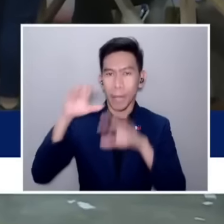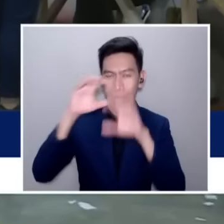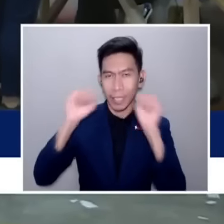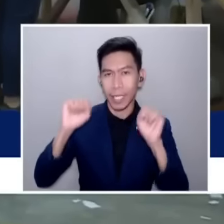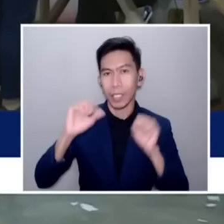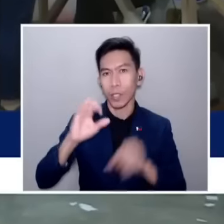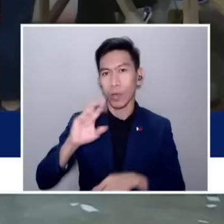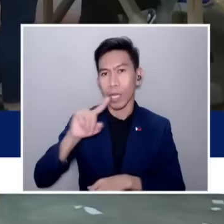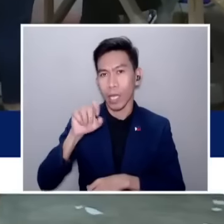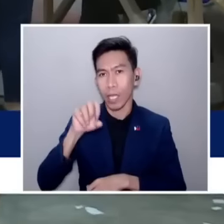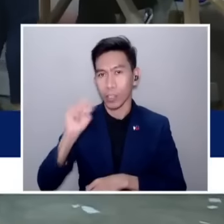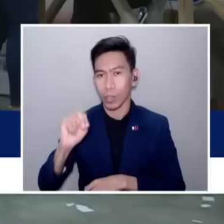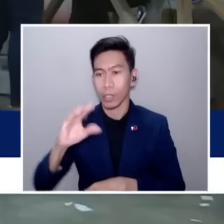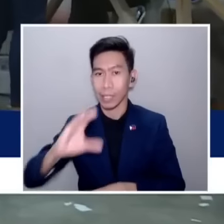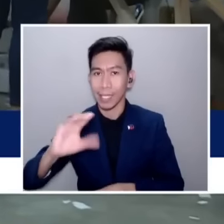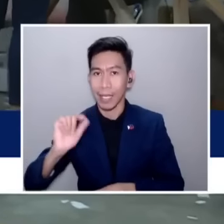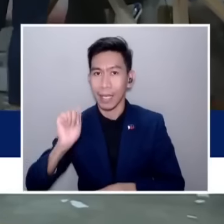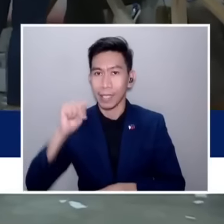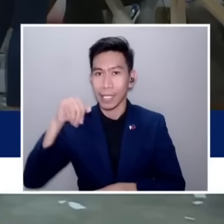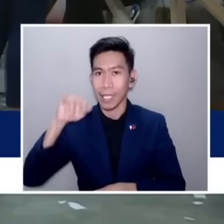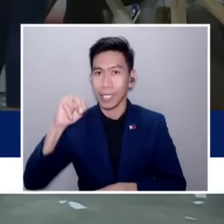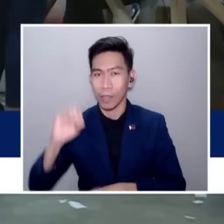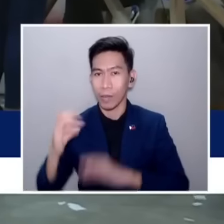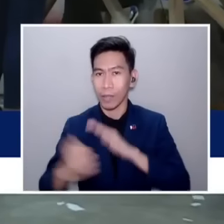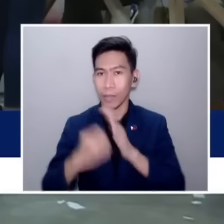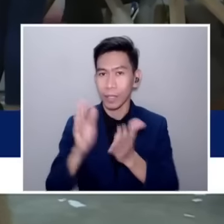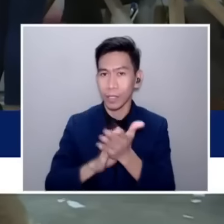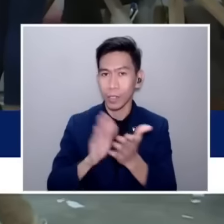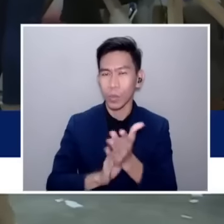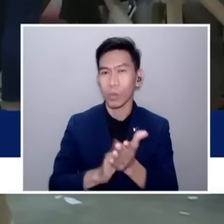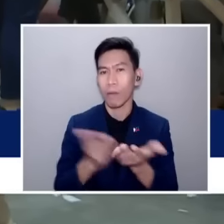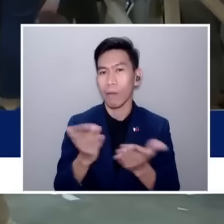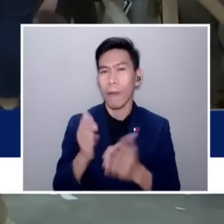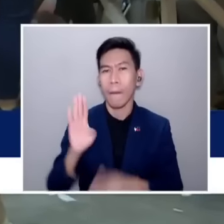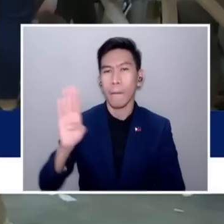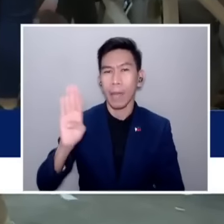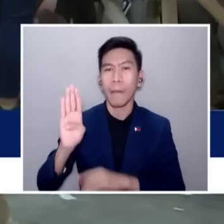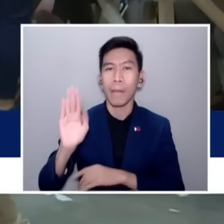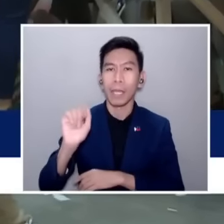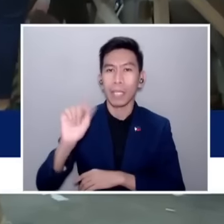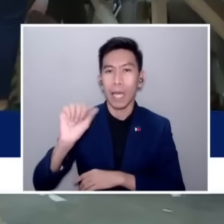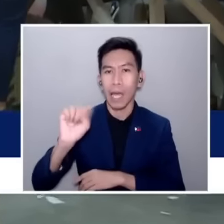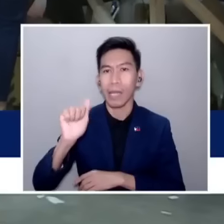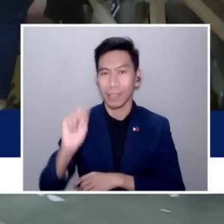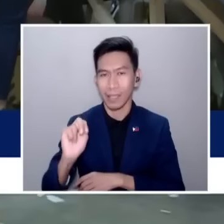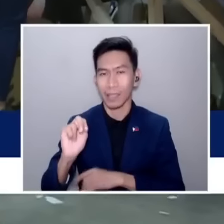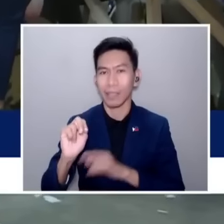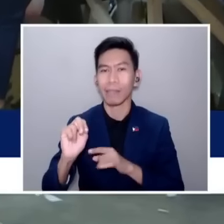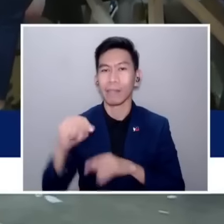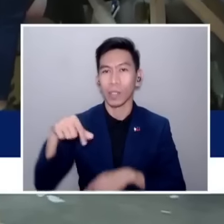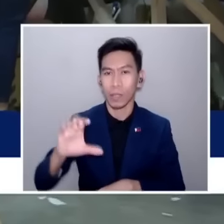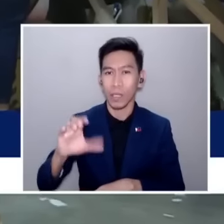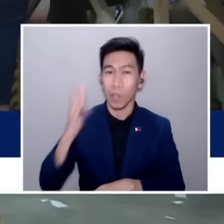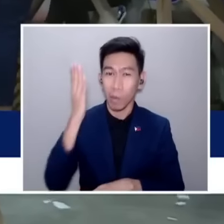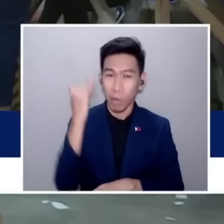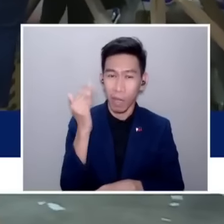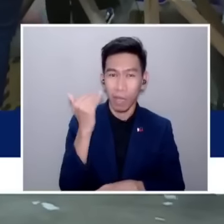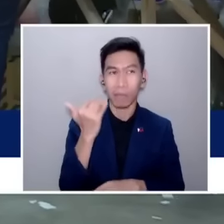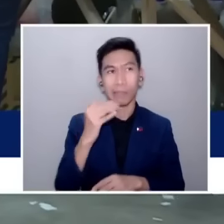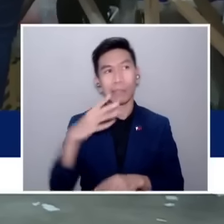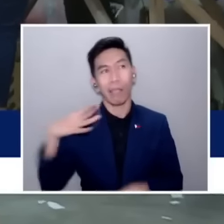Elementary School sa may batasan sa Quezon City. Hindi pa rin kasi dumarating yung replacement na SD